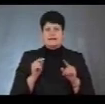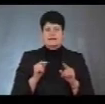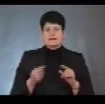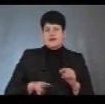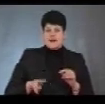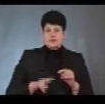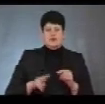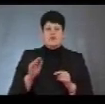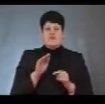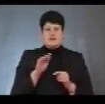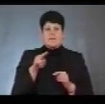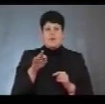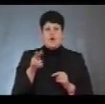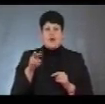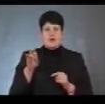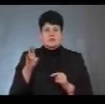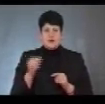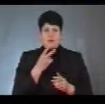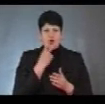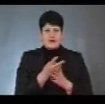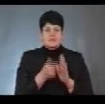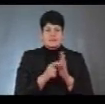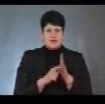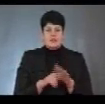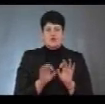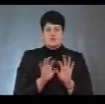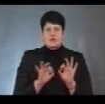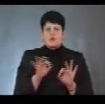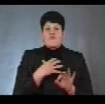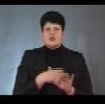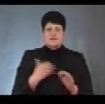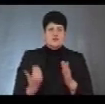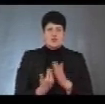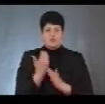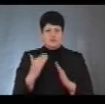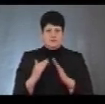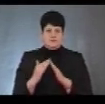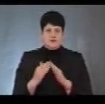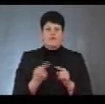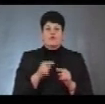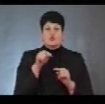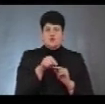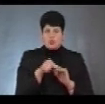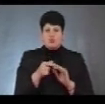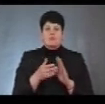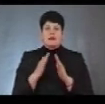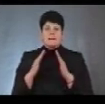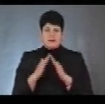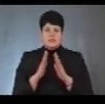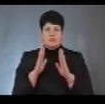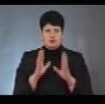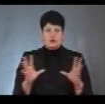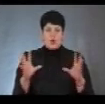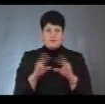Директор Федір Полянський показує кімнати і розповідає про важливість нової будівлі. В даному приміщенні буде об'єднано